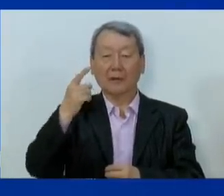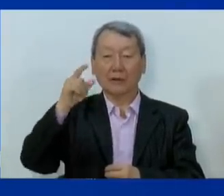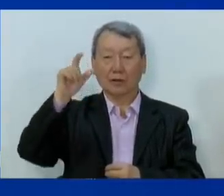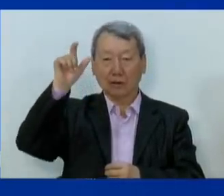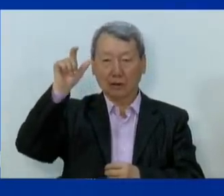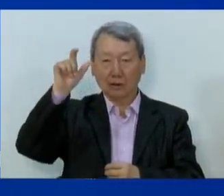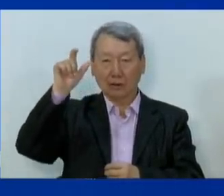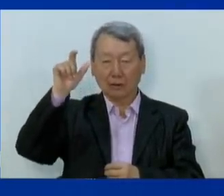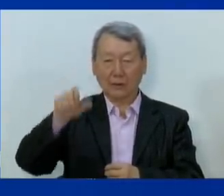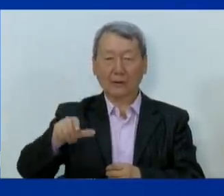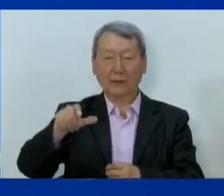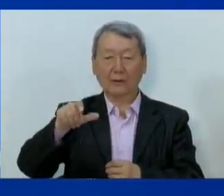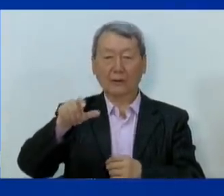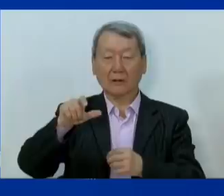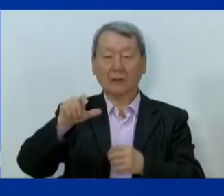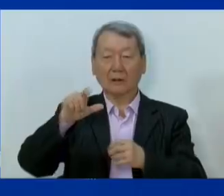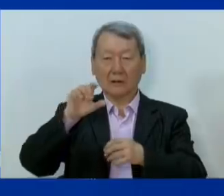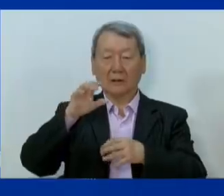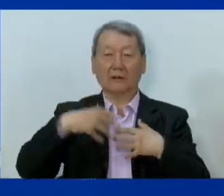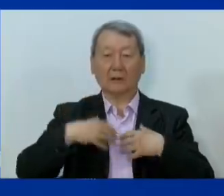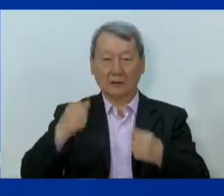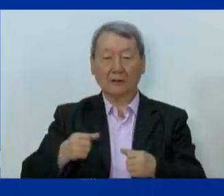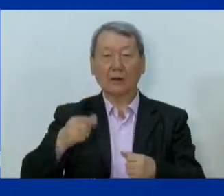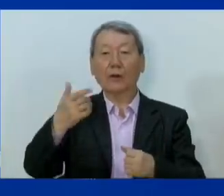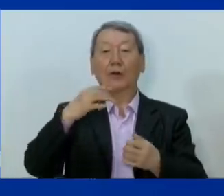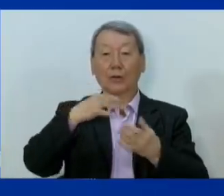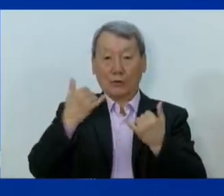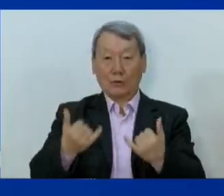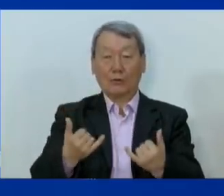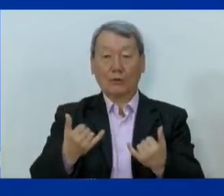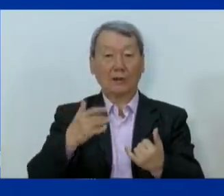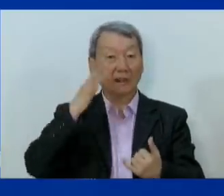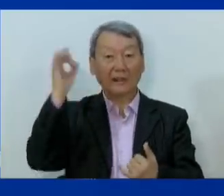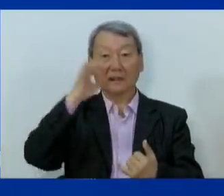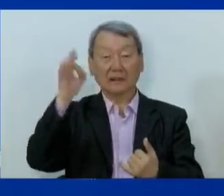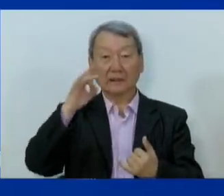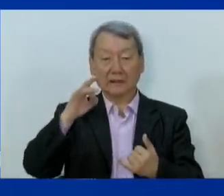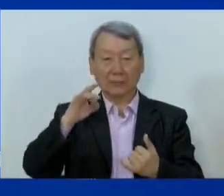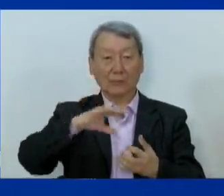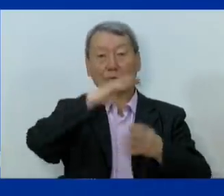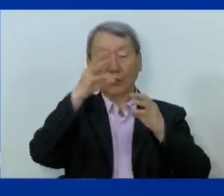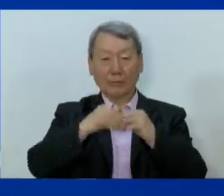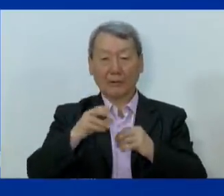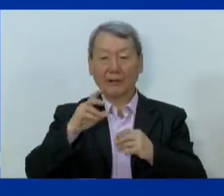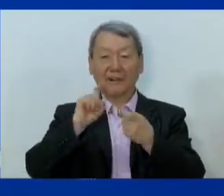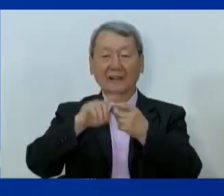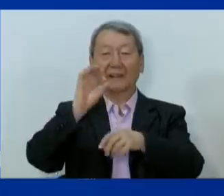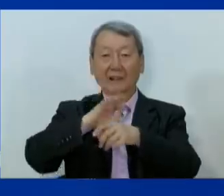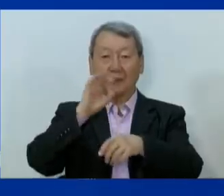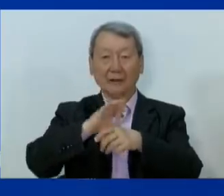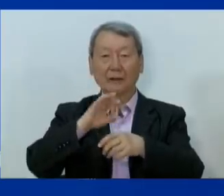бейтап қатталды. Ошылы үшіндіп, Қырғызстанда тастықталған COVID-19 инфекциясын жалпы саңы